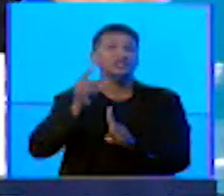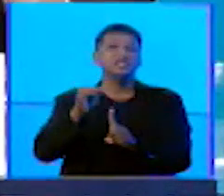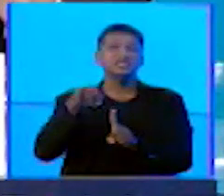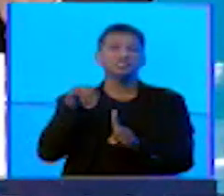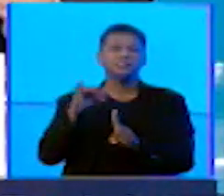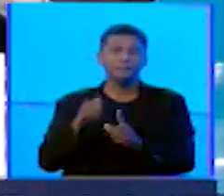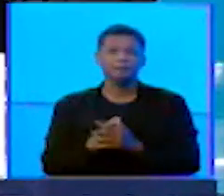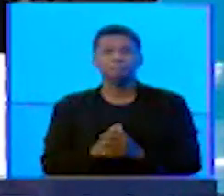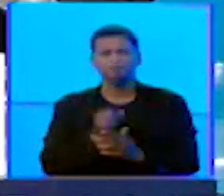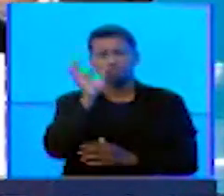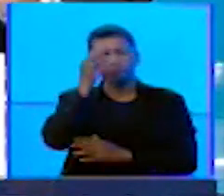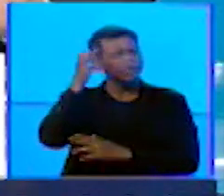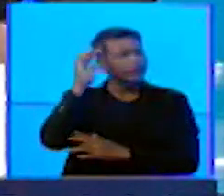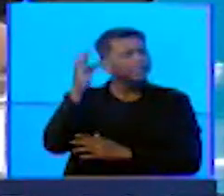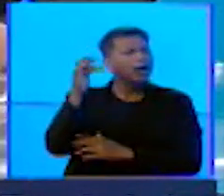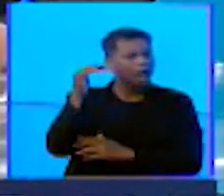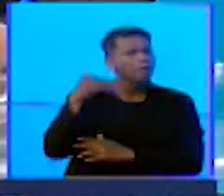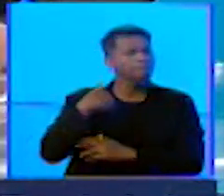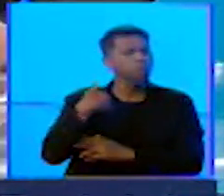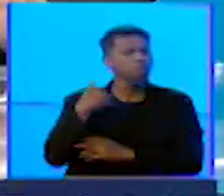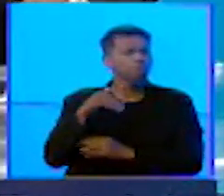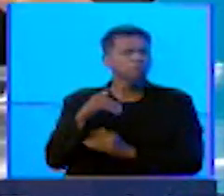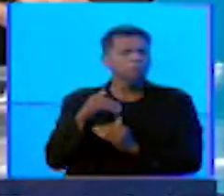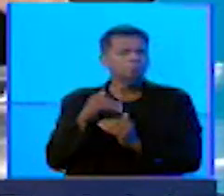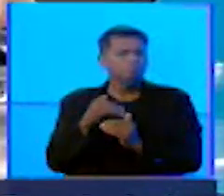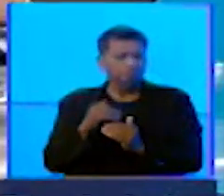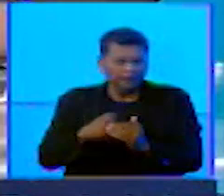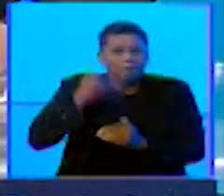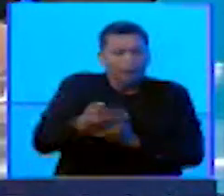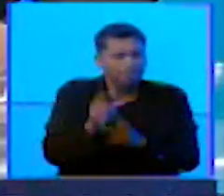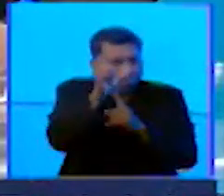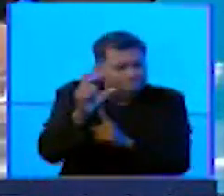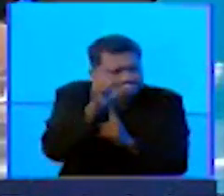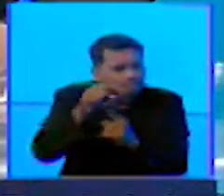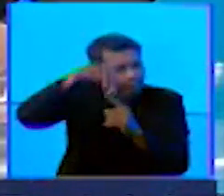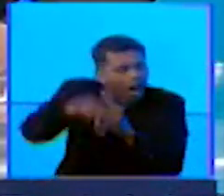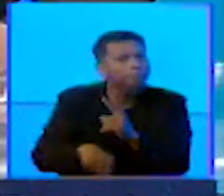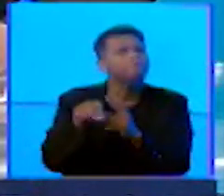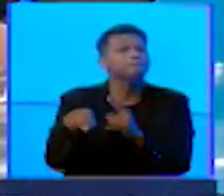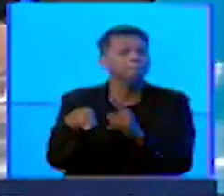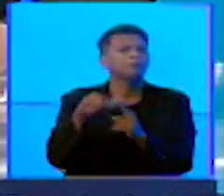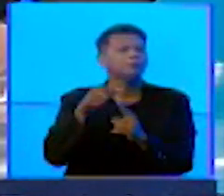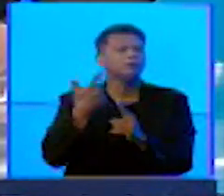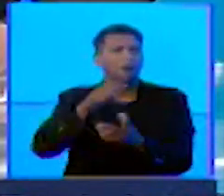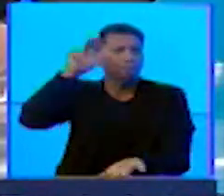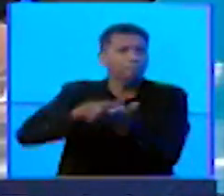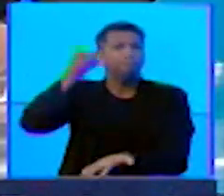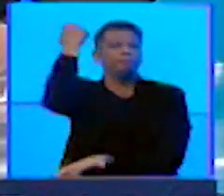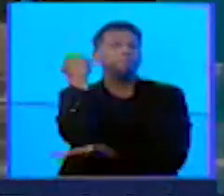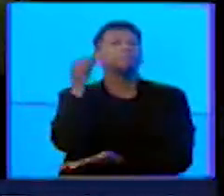polisi berencana untuk melakukan gelar perkara untuk menaikkan penyelidikan menjadi penyidikan dan menentukan tersangka.